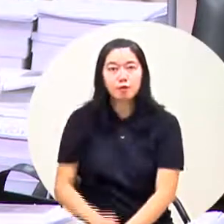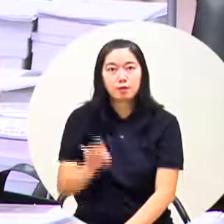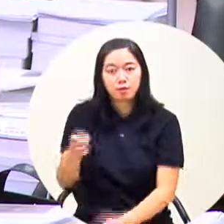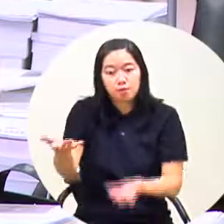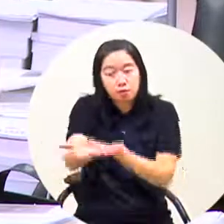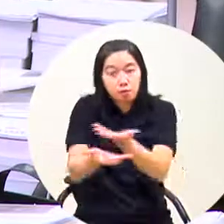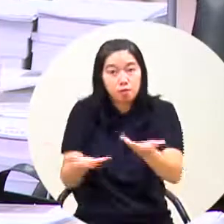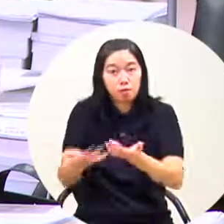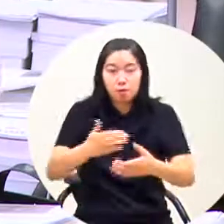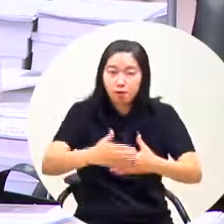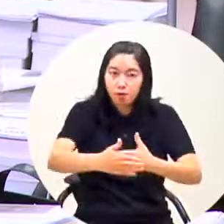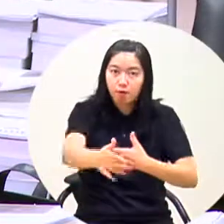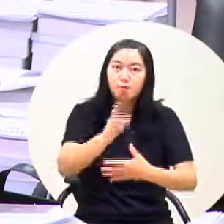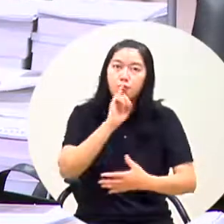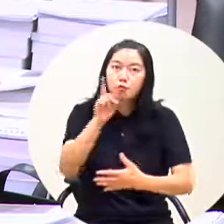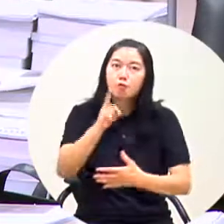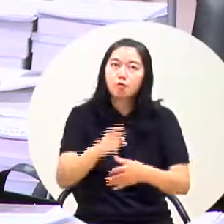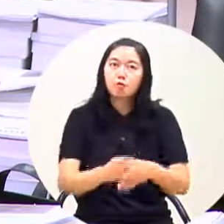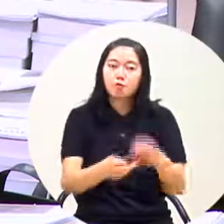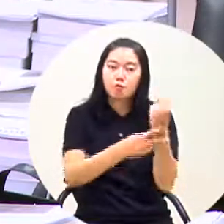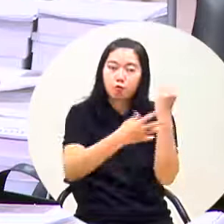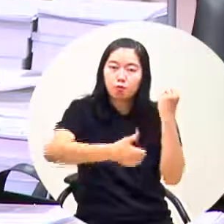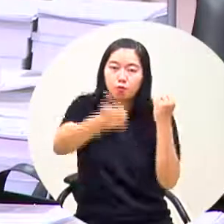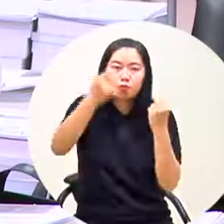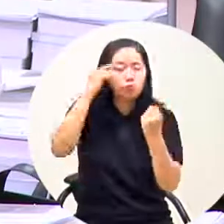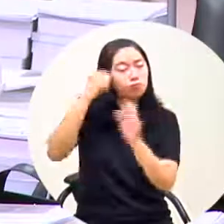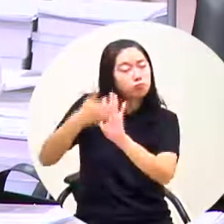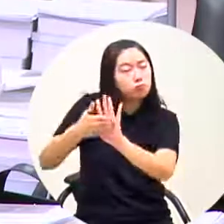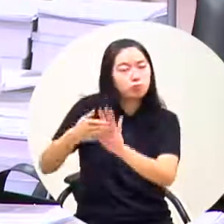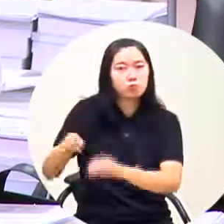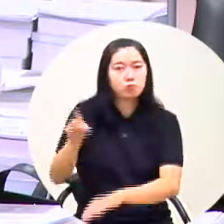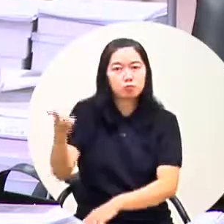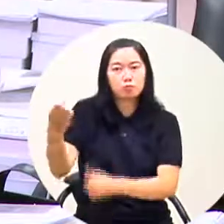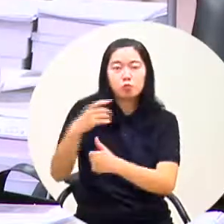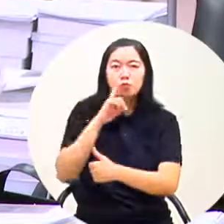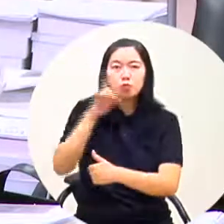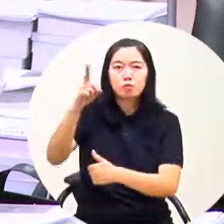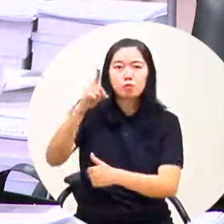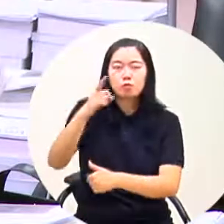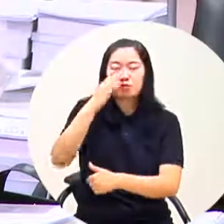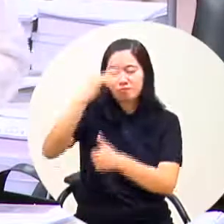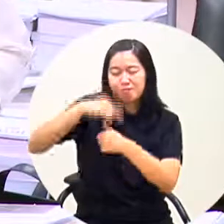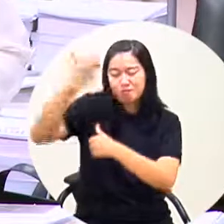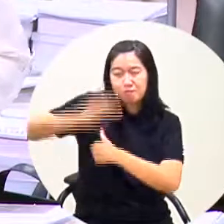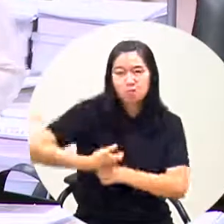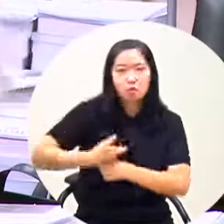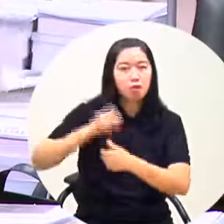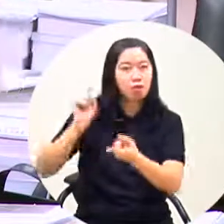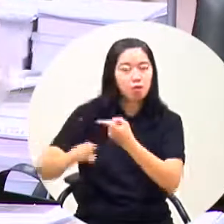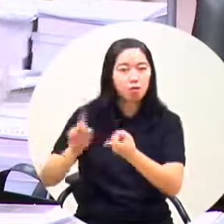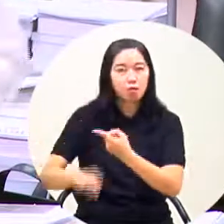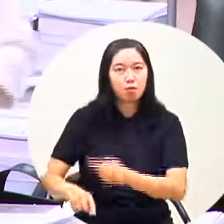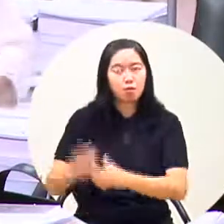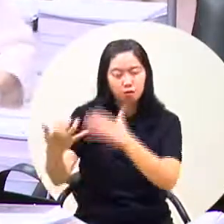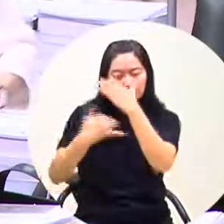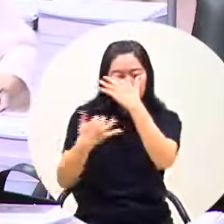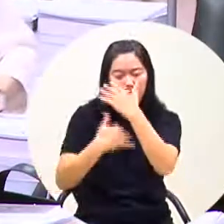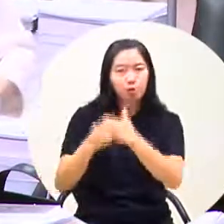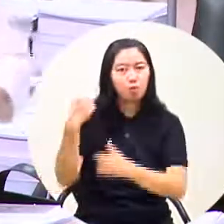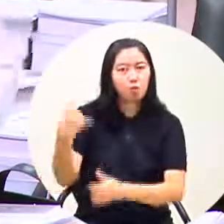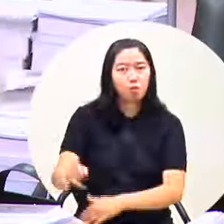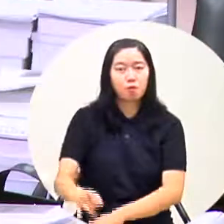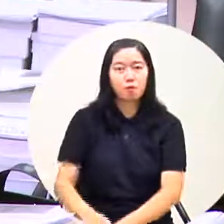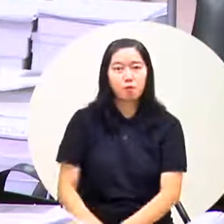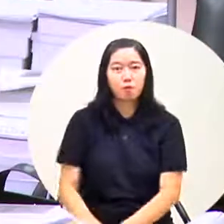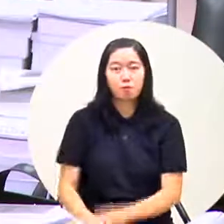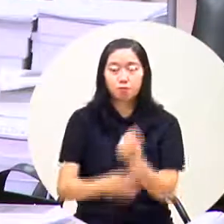过程，一直说是里长不愿意。其实里长说你们嫁祸给他，哎，他当然也知道。当然，里长在